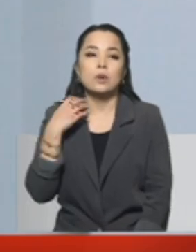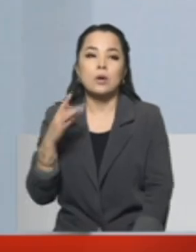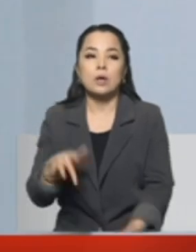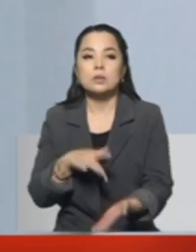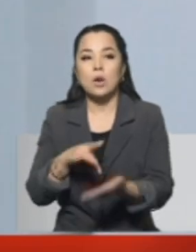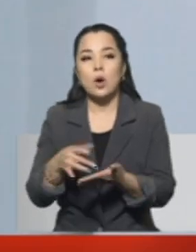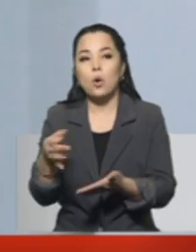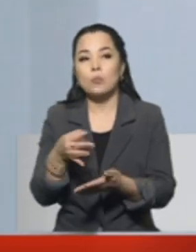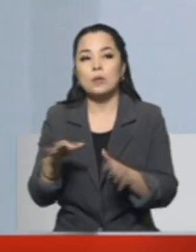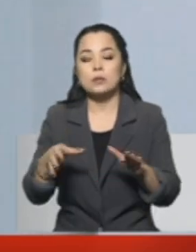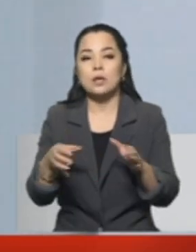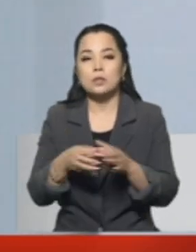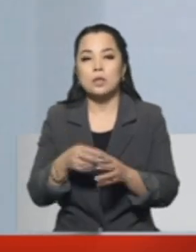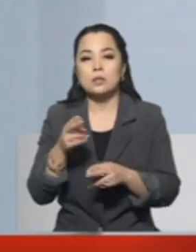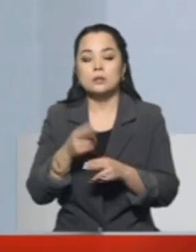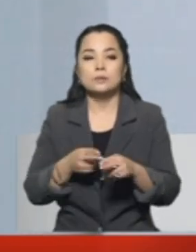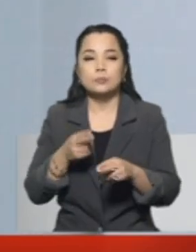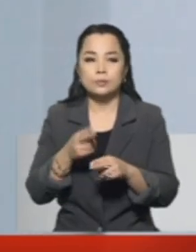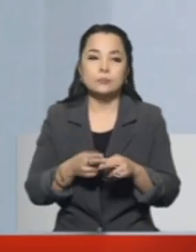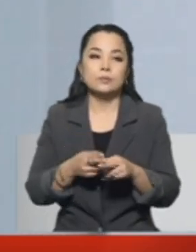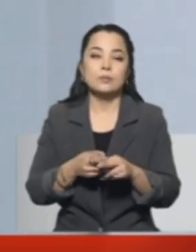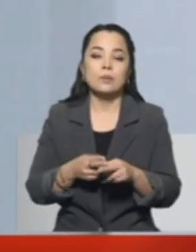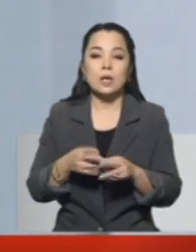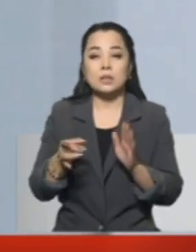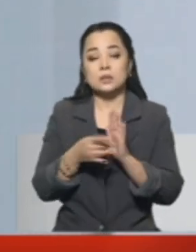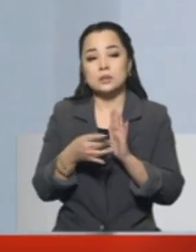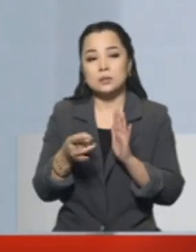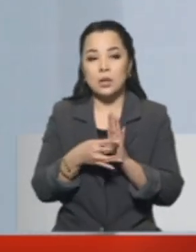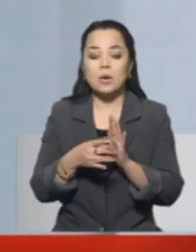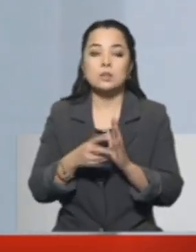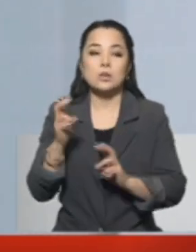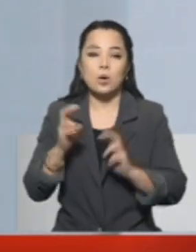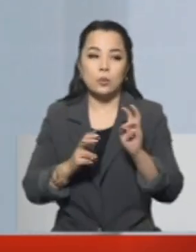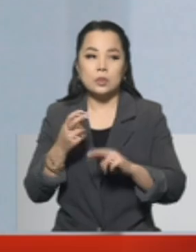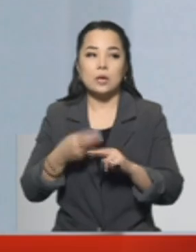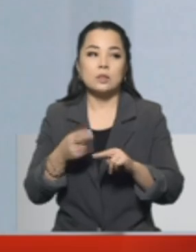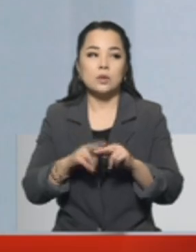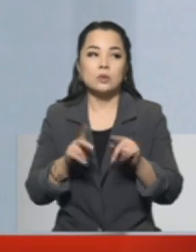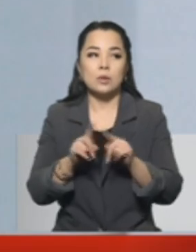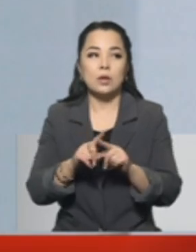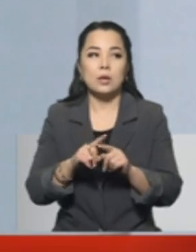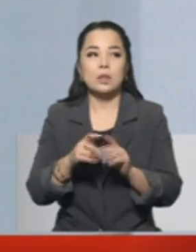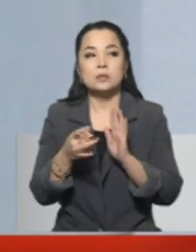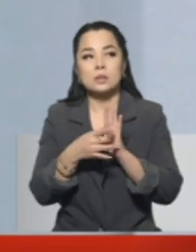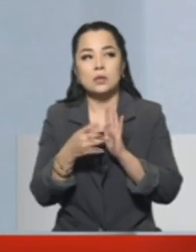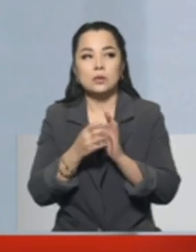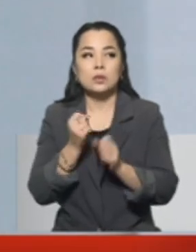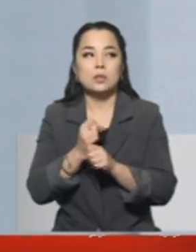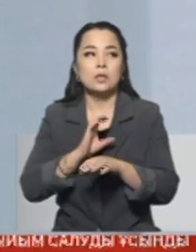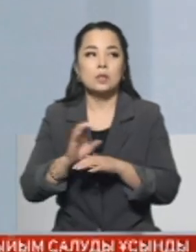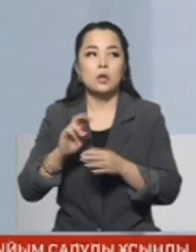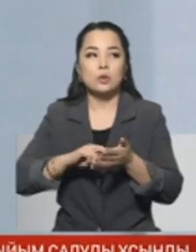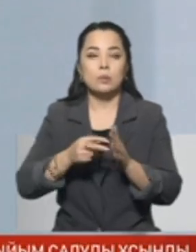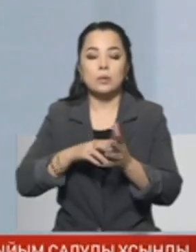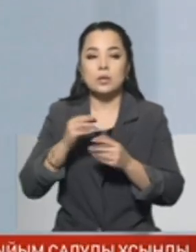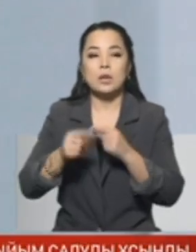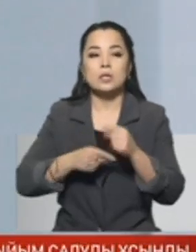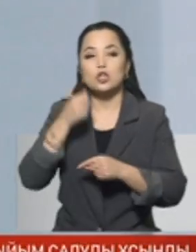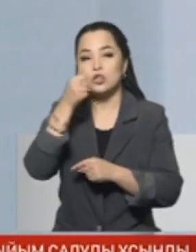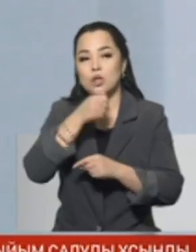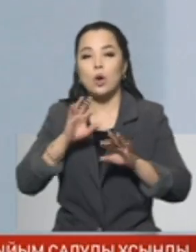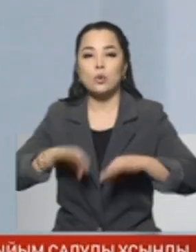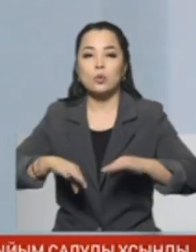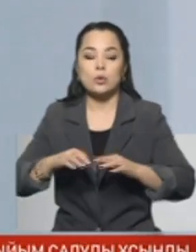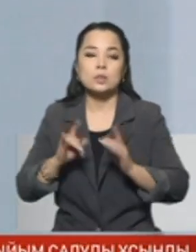Қызылорда облысындағы шыны зауыты өндіріс аясын кеңейте түспек. Биыл энергия үнемдейтін әйнек шығару жобасы жүзеге асса, келер жылы